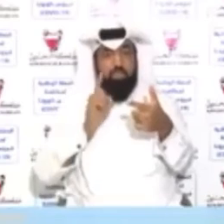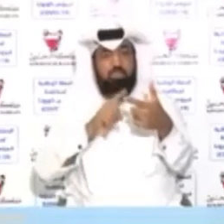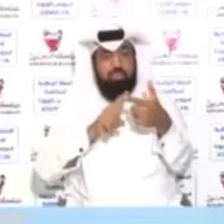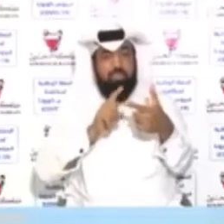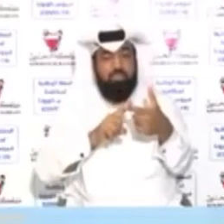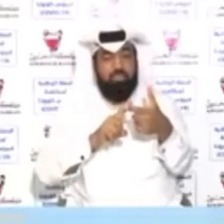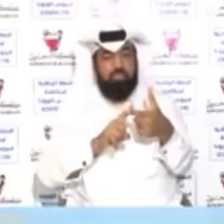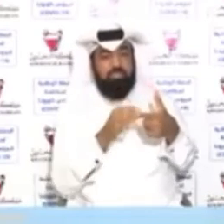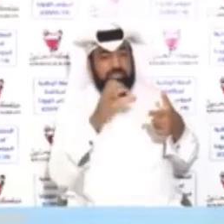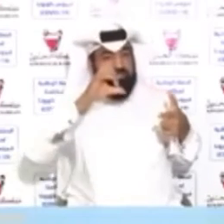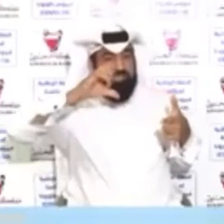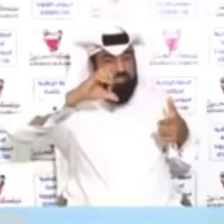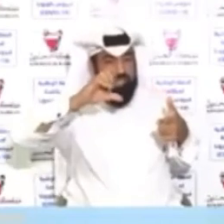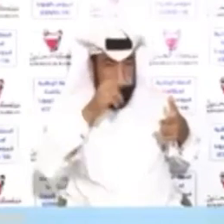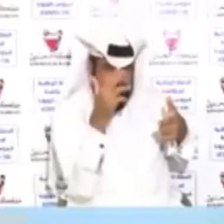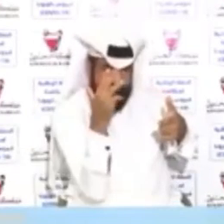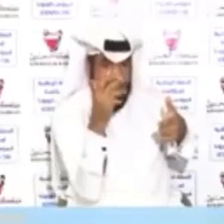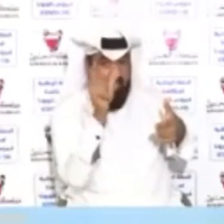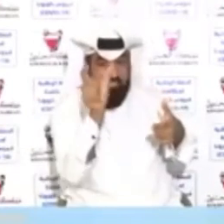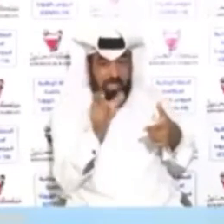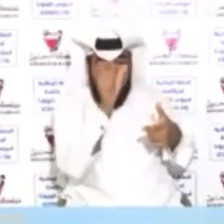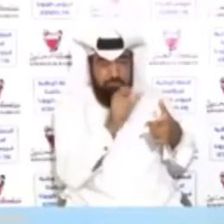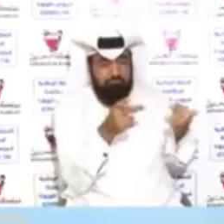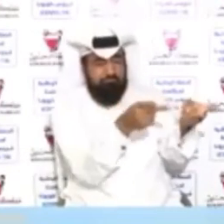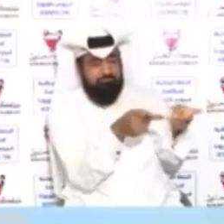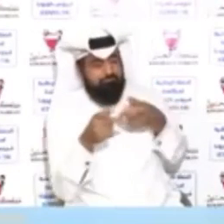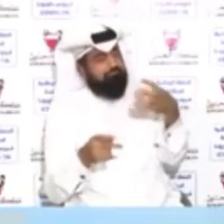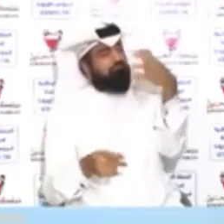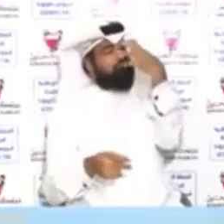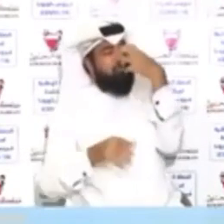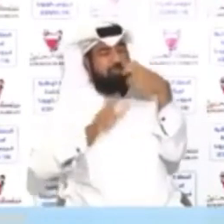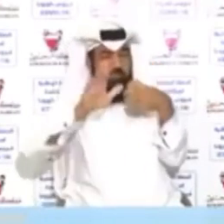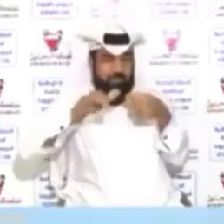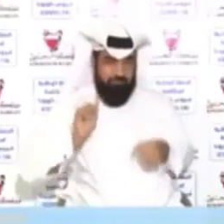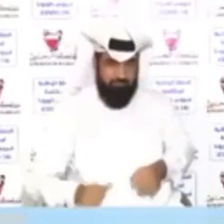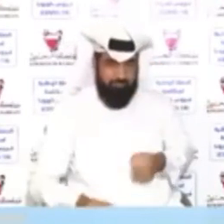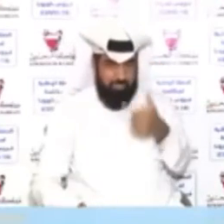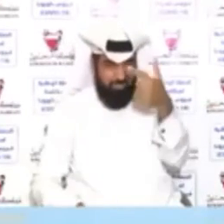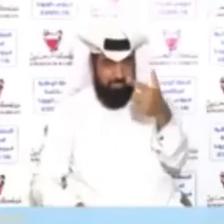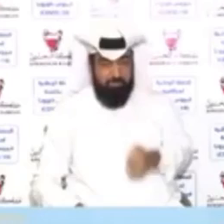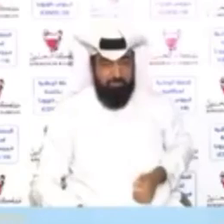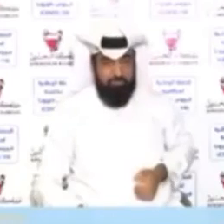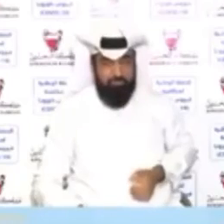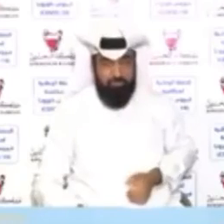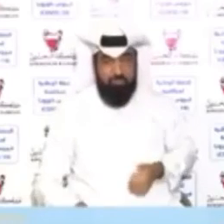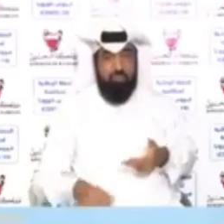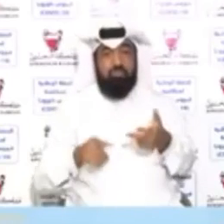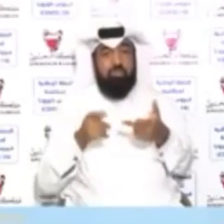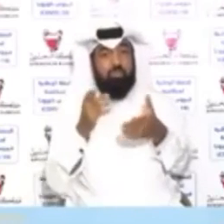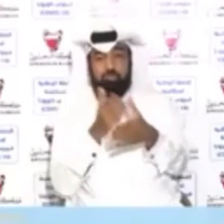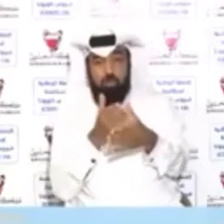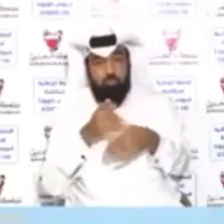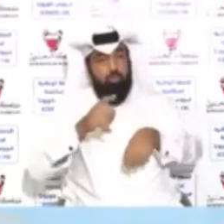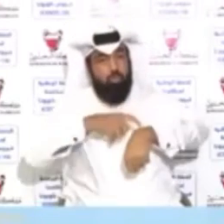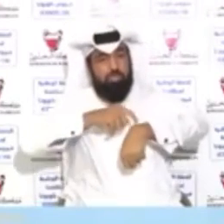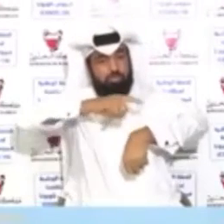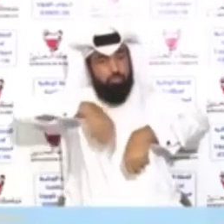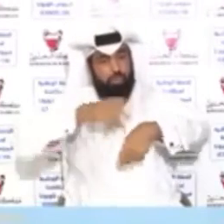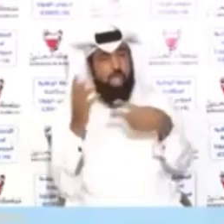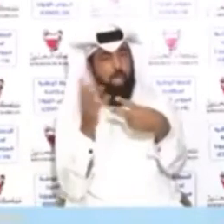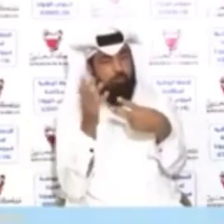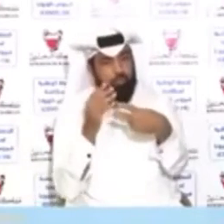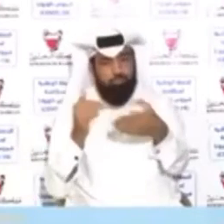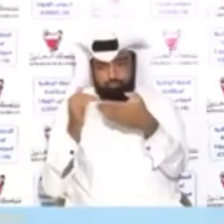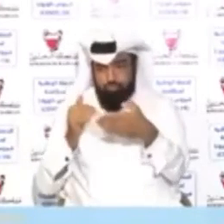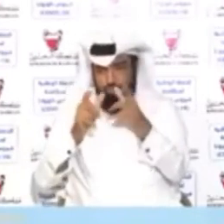المركزة واللي يشرف عليها أخصائيين أطباء وممرضين ورعاية صحية متكاملة على مدار الساعة مع تطبيق